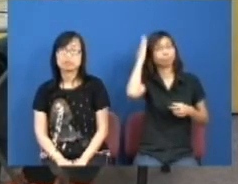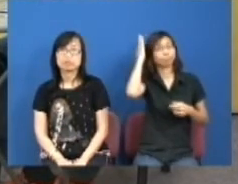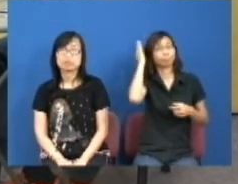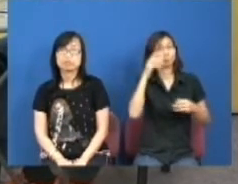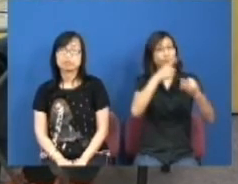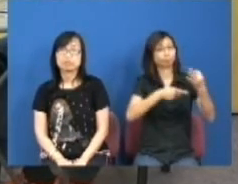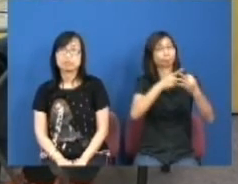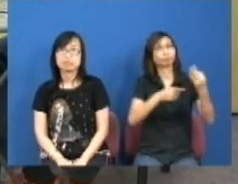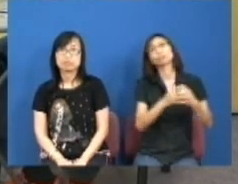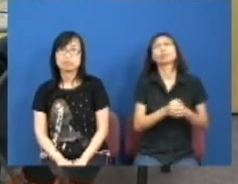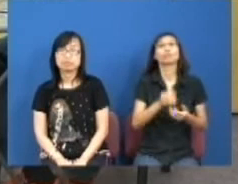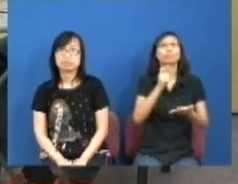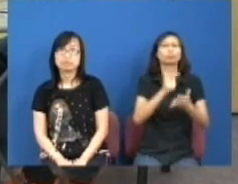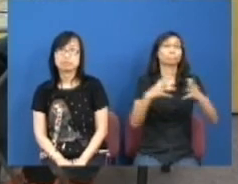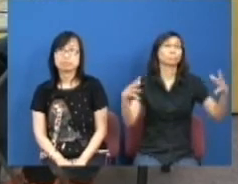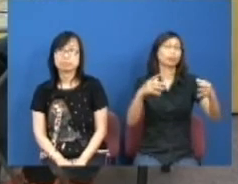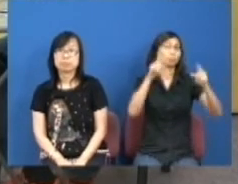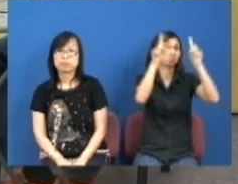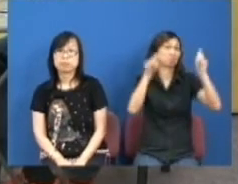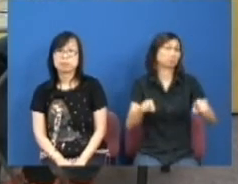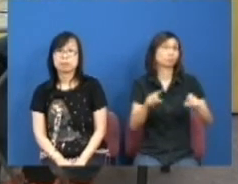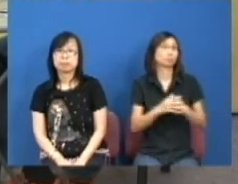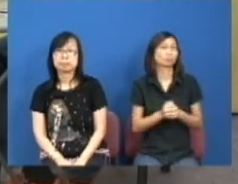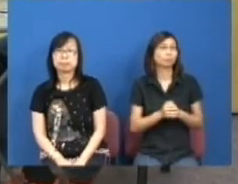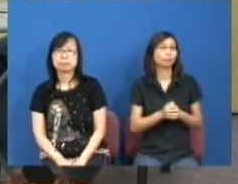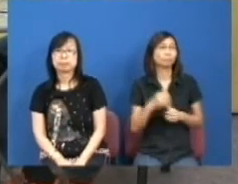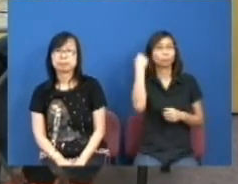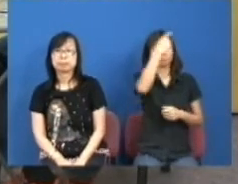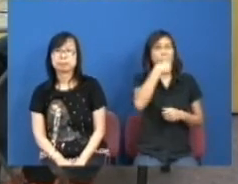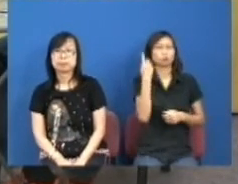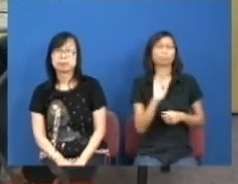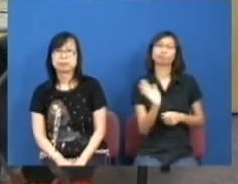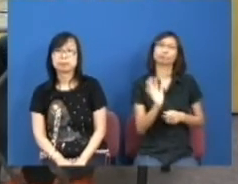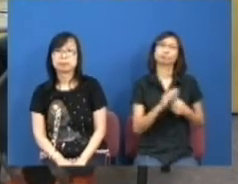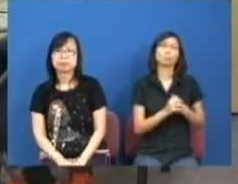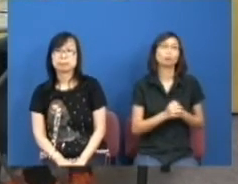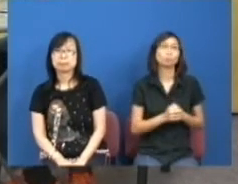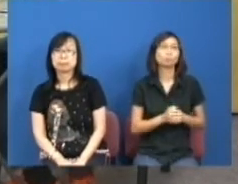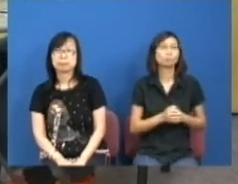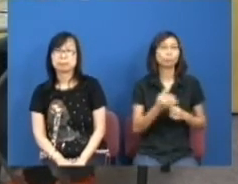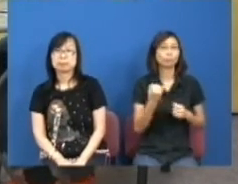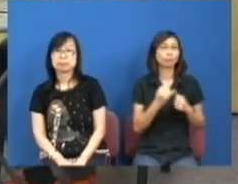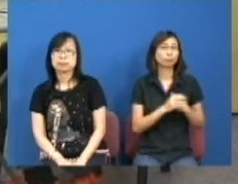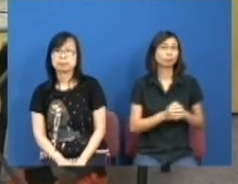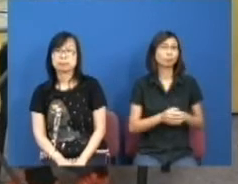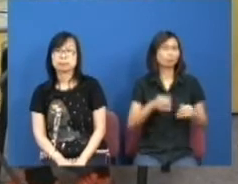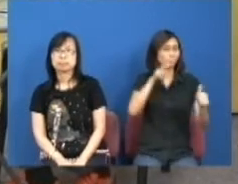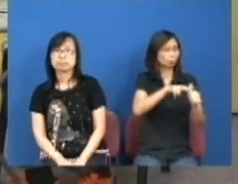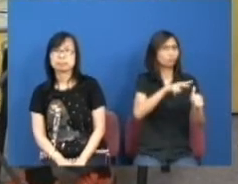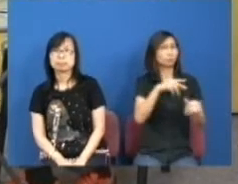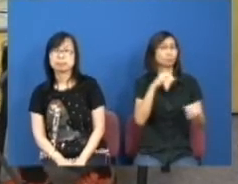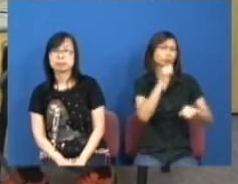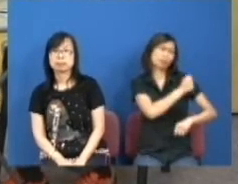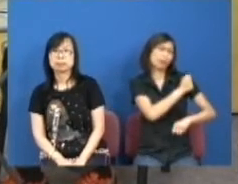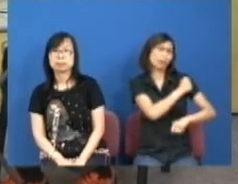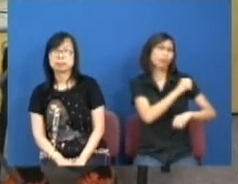最大問題就是話公眾形象不好，而中央又覺得會不會這個人的個體性比較強，難於控制，而相對而言